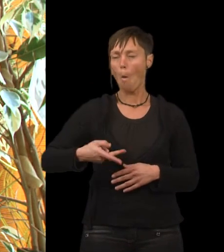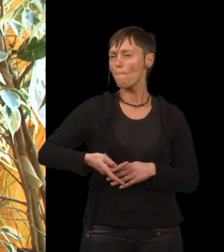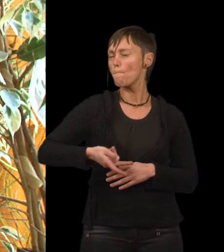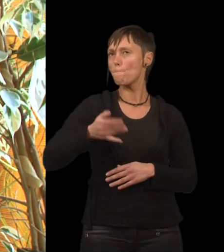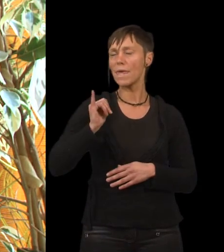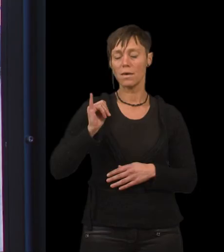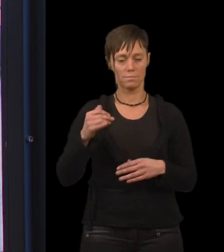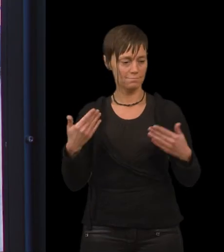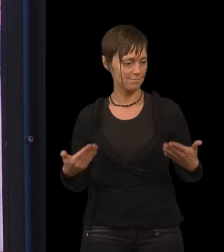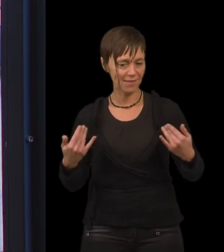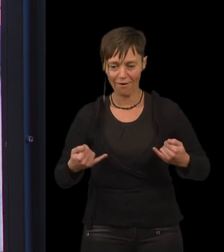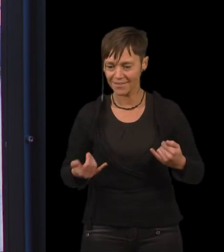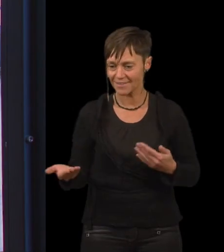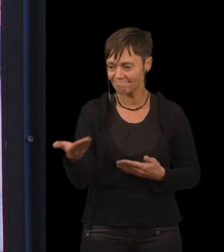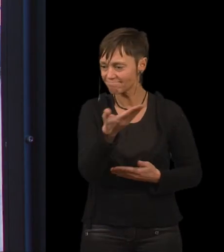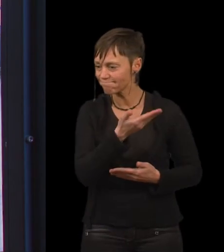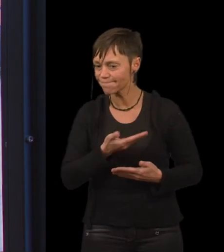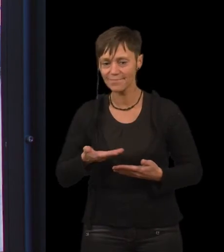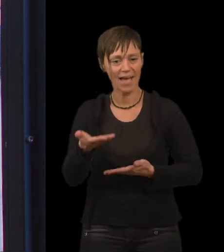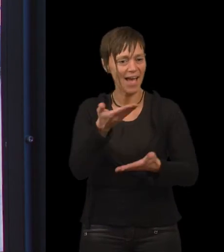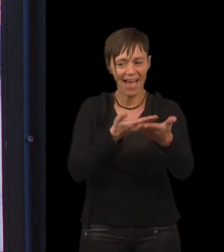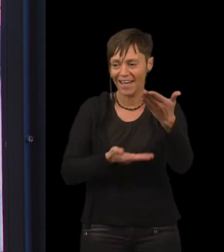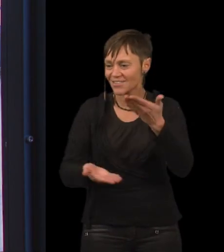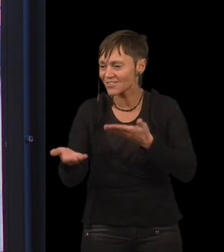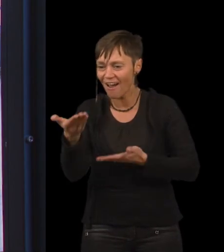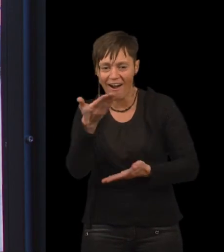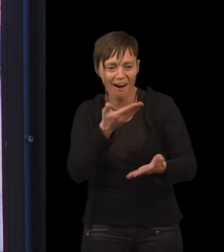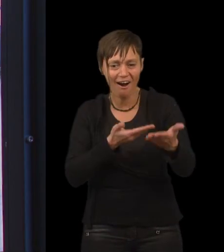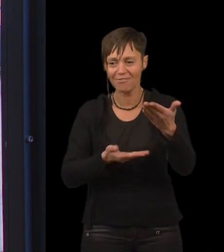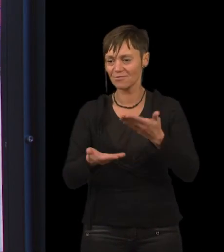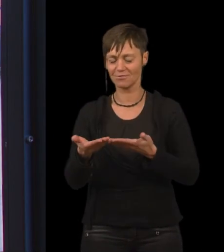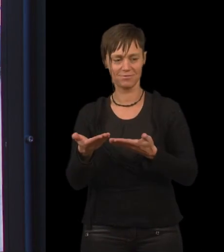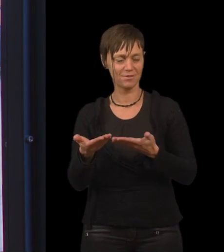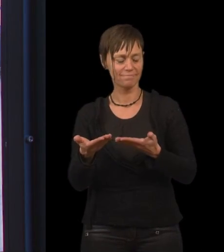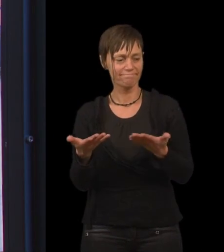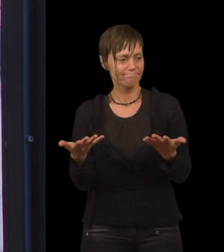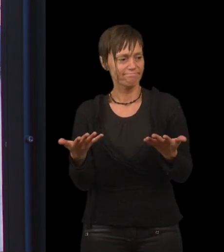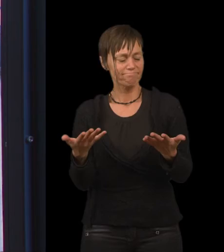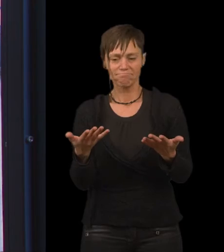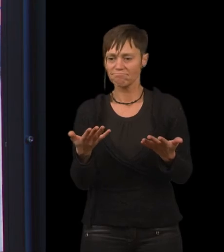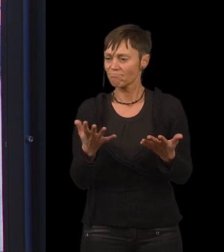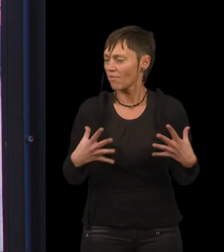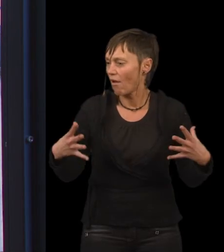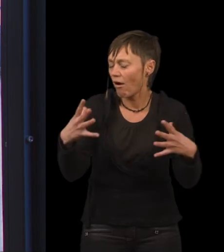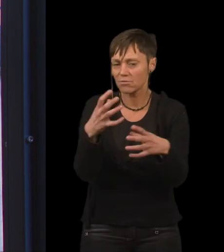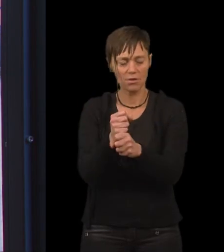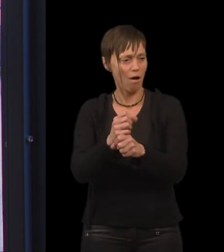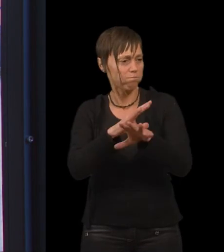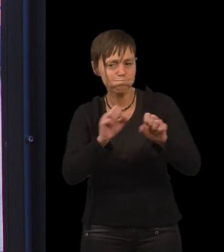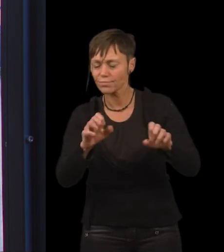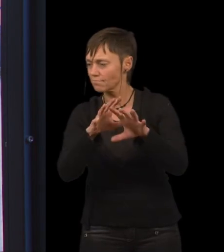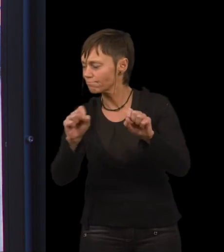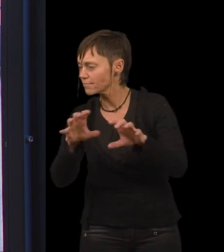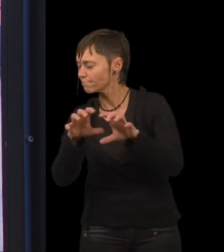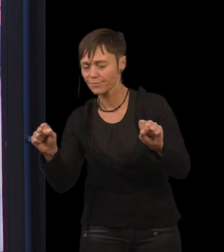Et je pense que pour les autres, ne pas voir, c'était comme pour beaucoup de gens dans la rue, le pire de ce qui pouvait arriver, quoi. Et c'est toujours